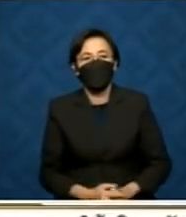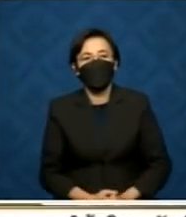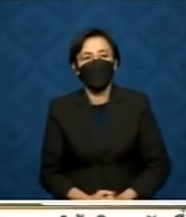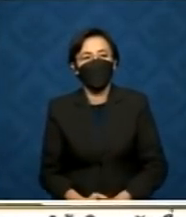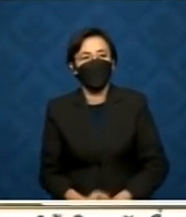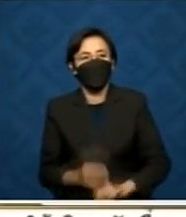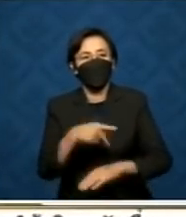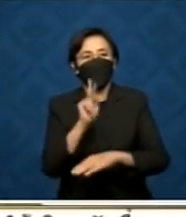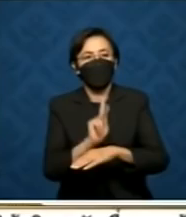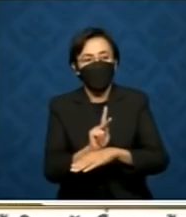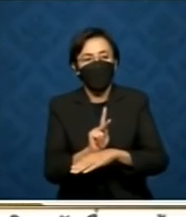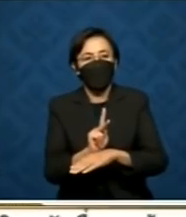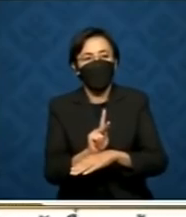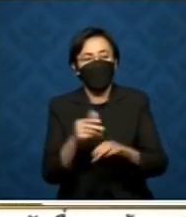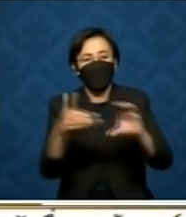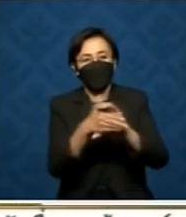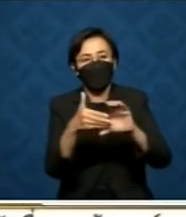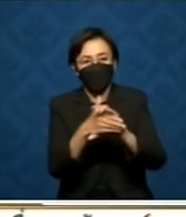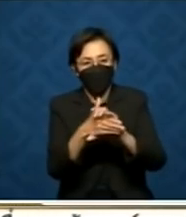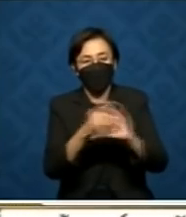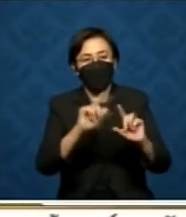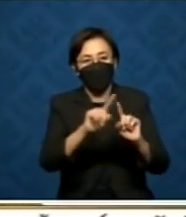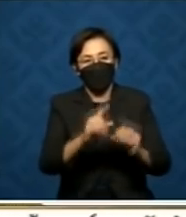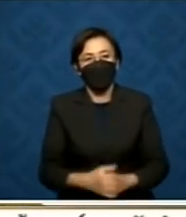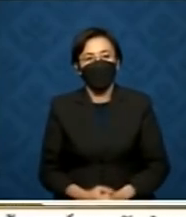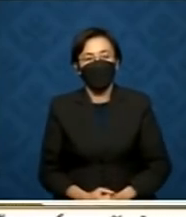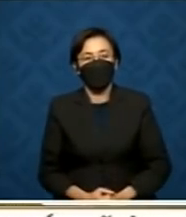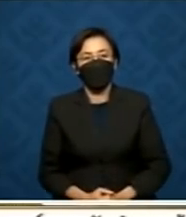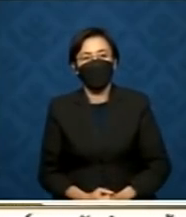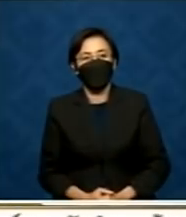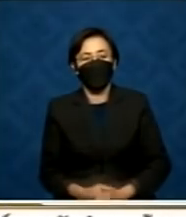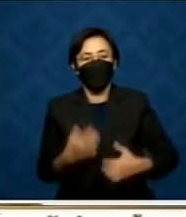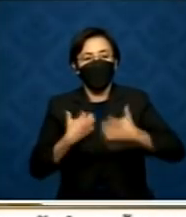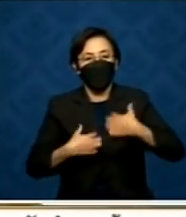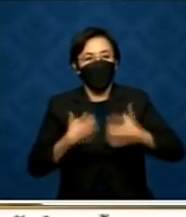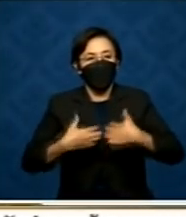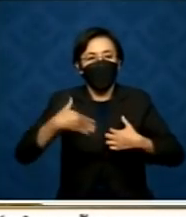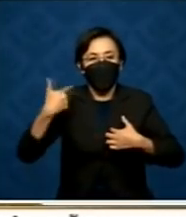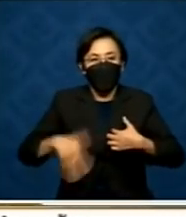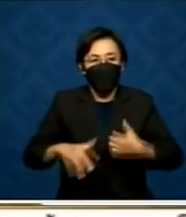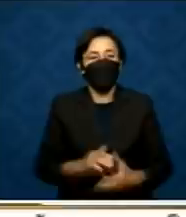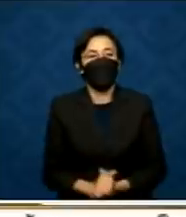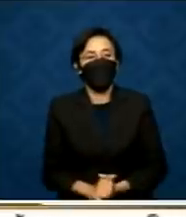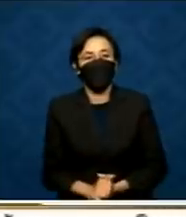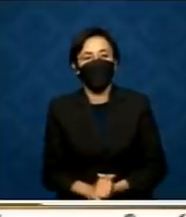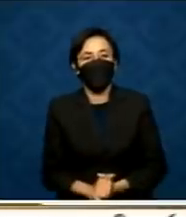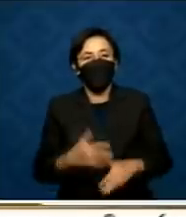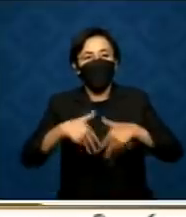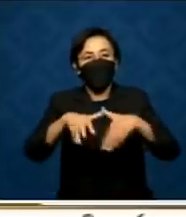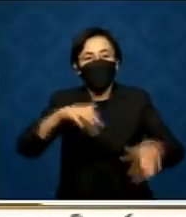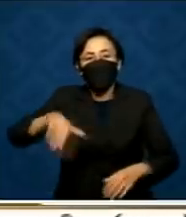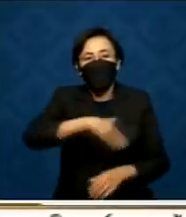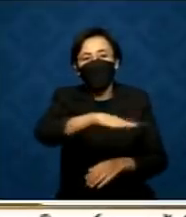ออกกำลังอีกแล้วครับก็มาสไลด์กับ 5สไลด์ที่ 1ความทุกข์ทั้งหมดที่ว่ามาทั้งหมดเนี่ยถ้าประชาชน